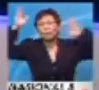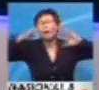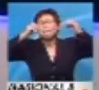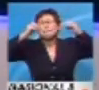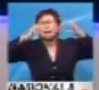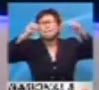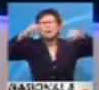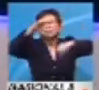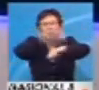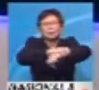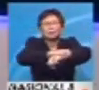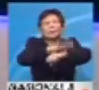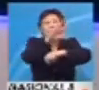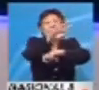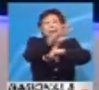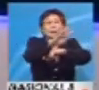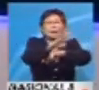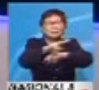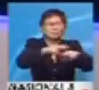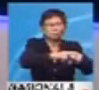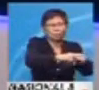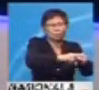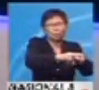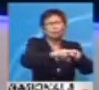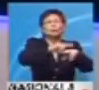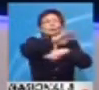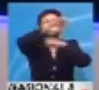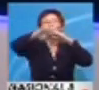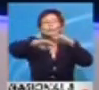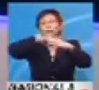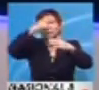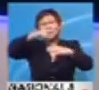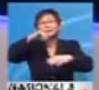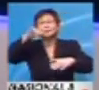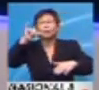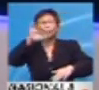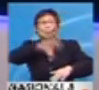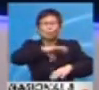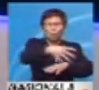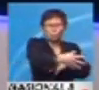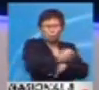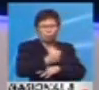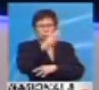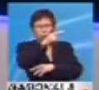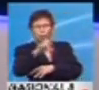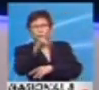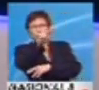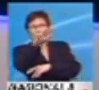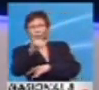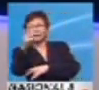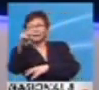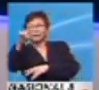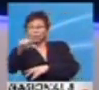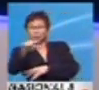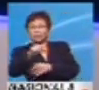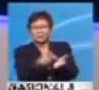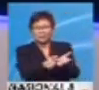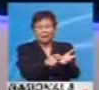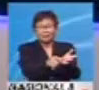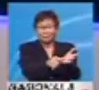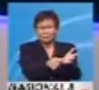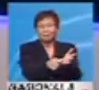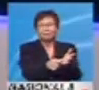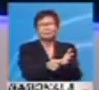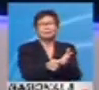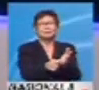besarnya ditahan di empat station kereta api di seluruh negara itu semalam 226 kg dada sintetik